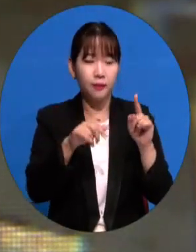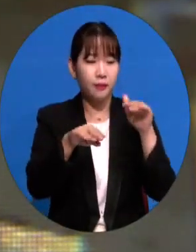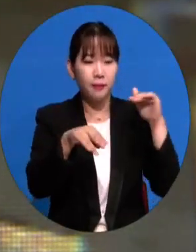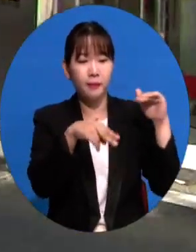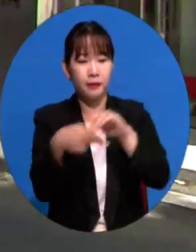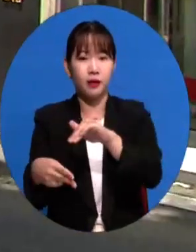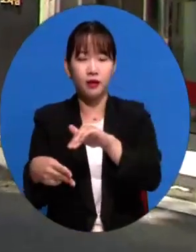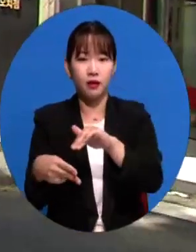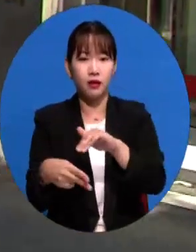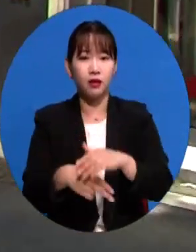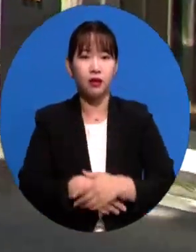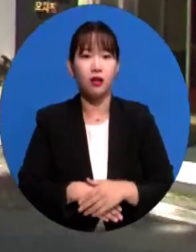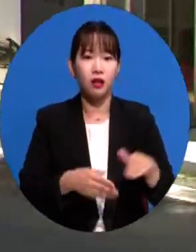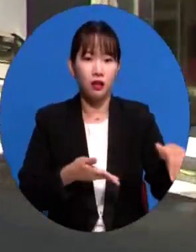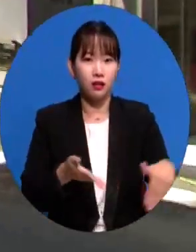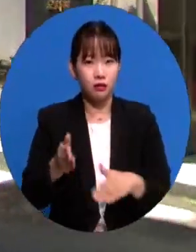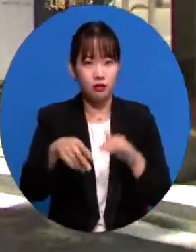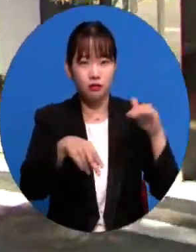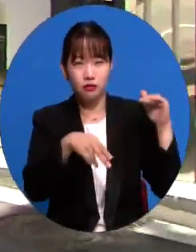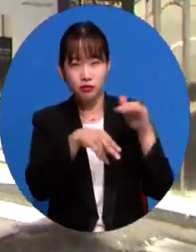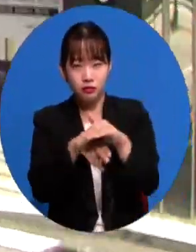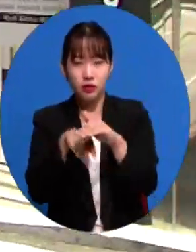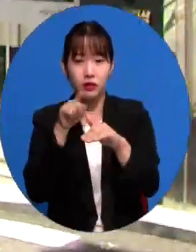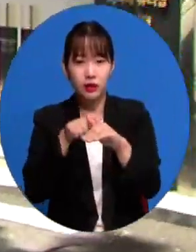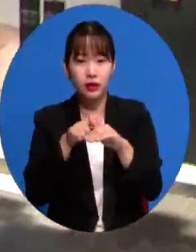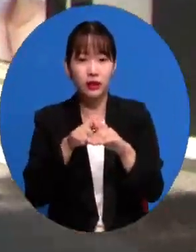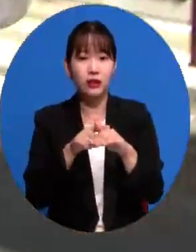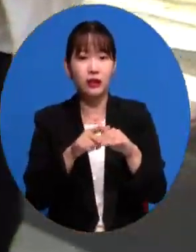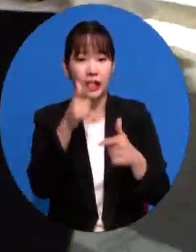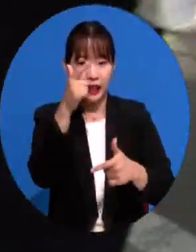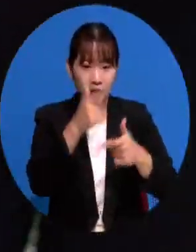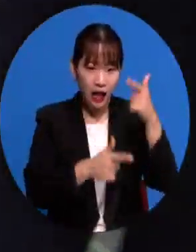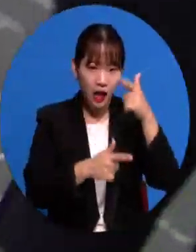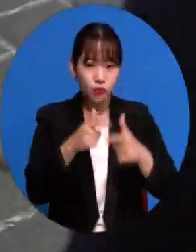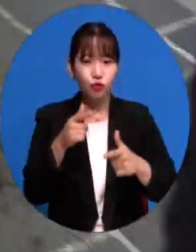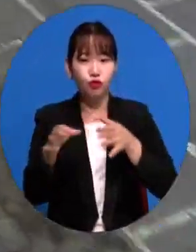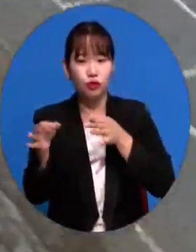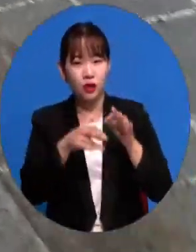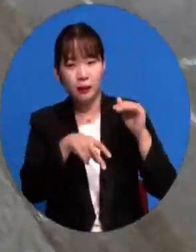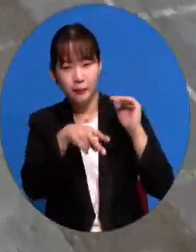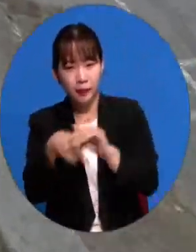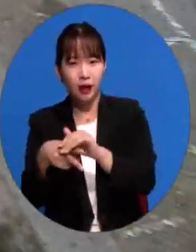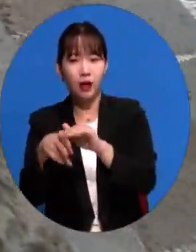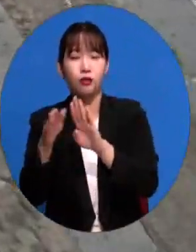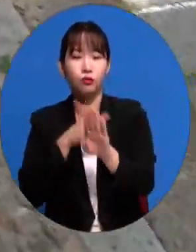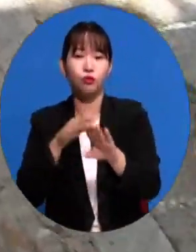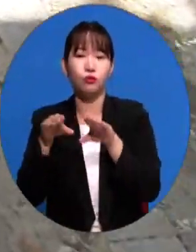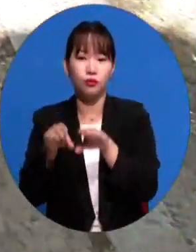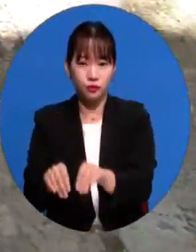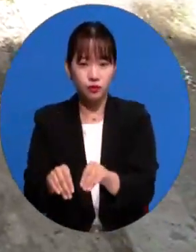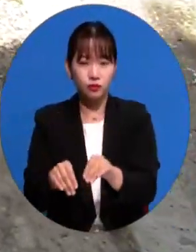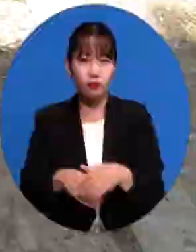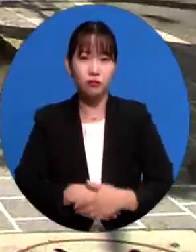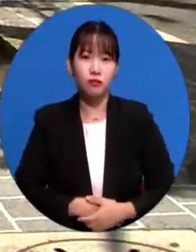덮칩니다. 도로가로 질주한 차량은 이곳에 있는 가로수와 좌판을 모두 들이받고 멈춰섰습니다.